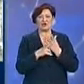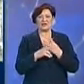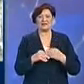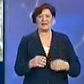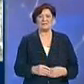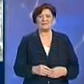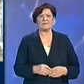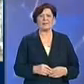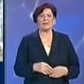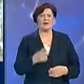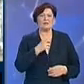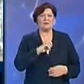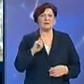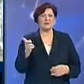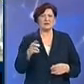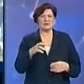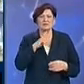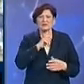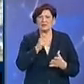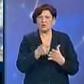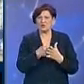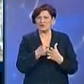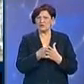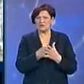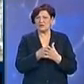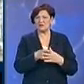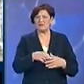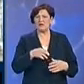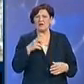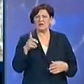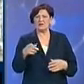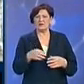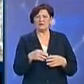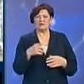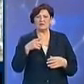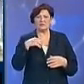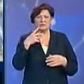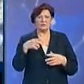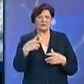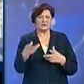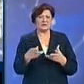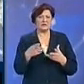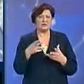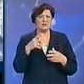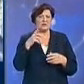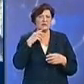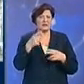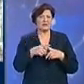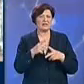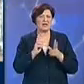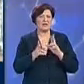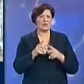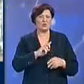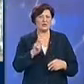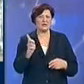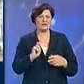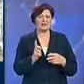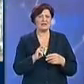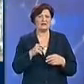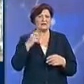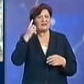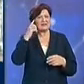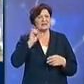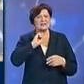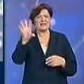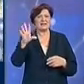Kako se ne smije nikada i nito koji u cijeni izdati otakvi naš i naše šestovsko pravo šalje, kako se nikada ne smije izdati i